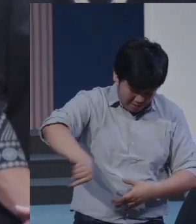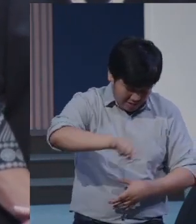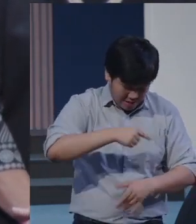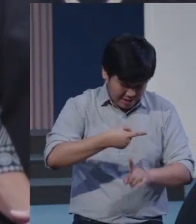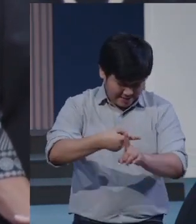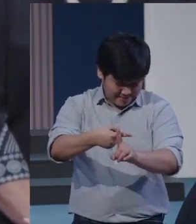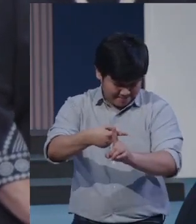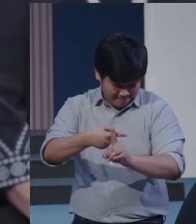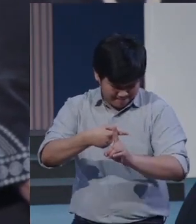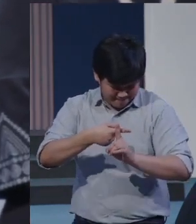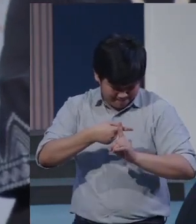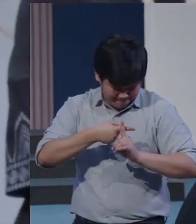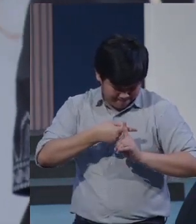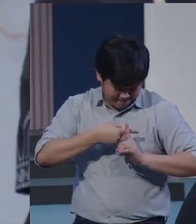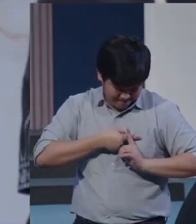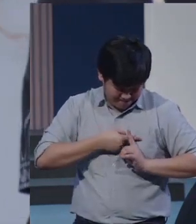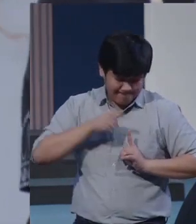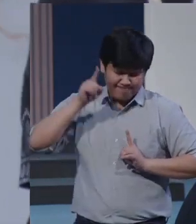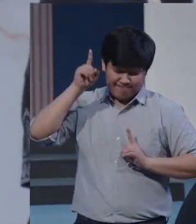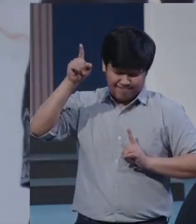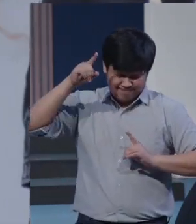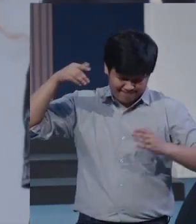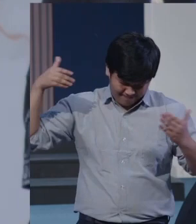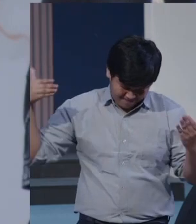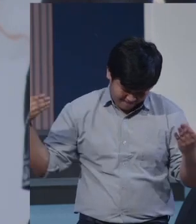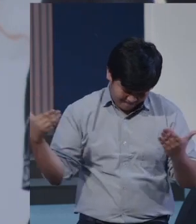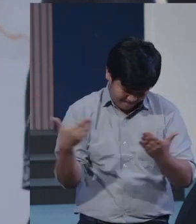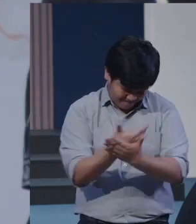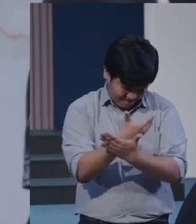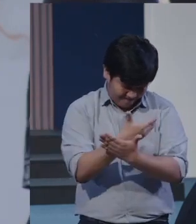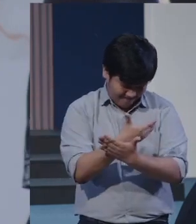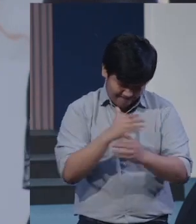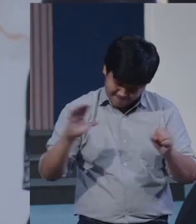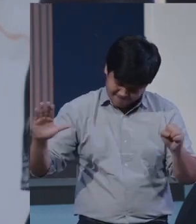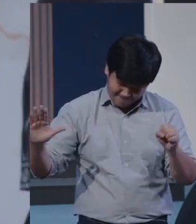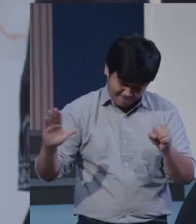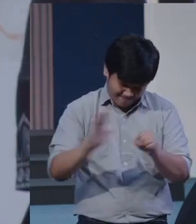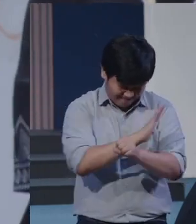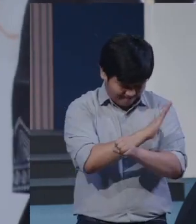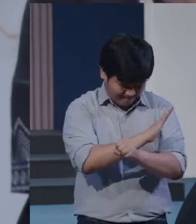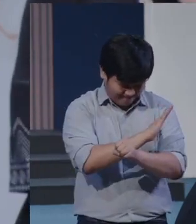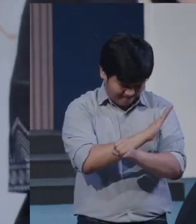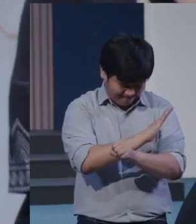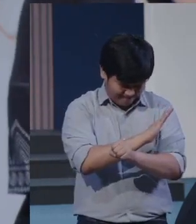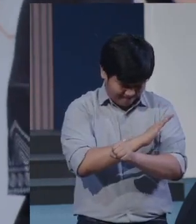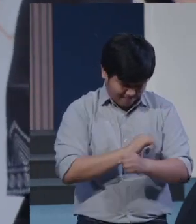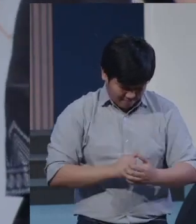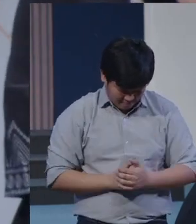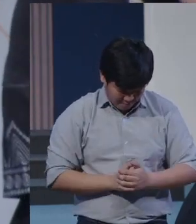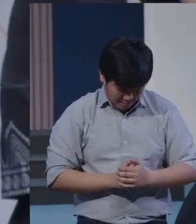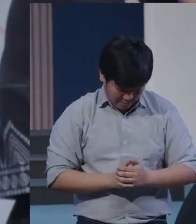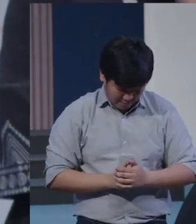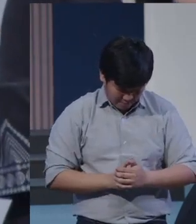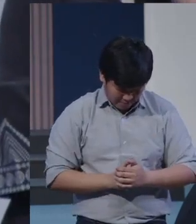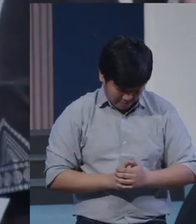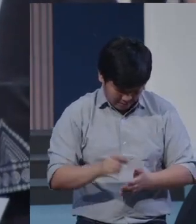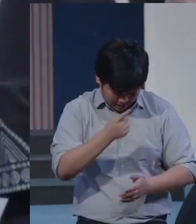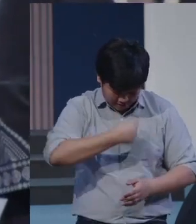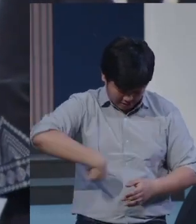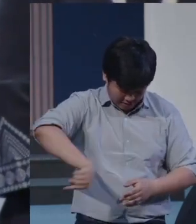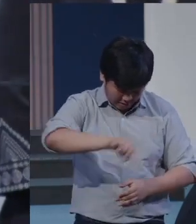muli at binago mong hustong-husto Panginoon sa aming